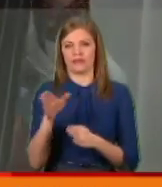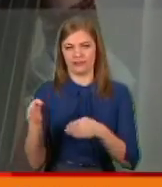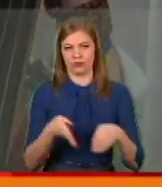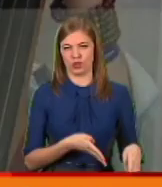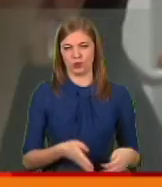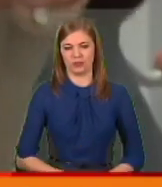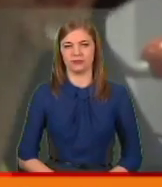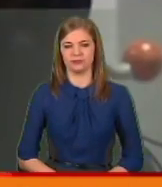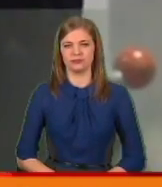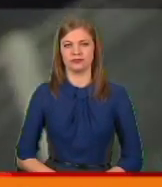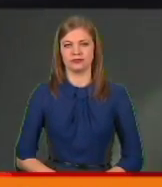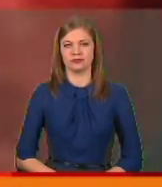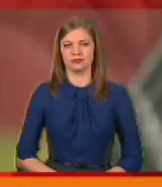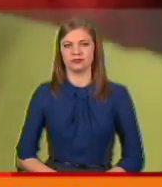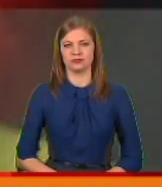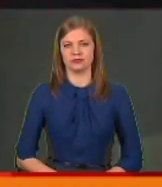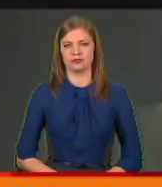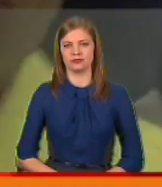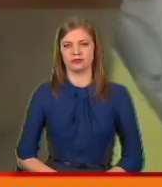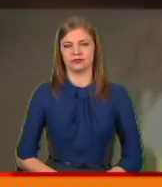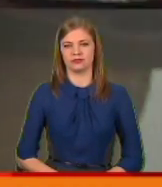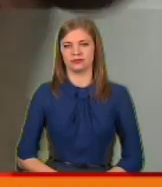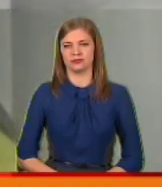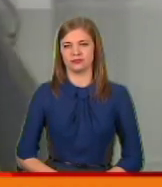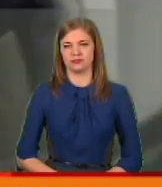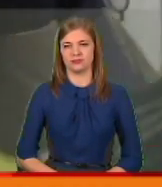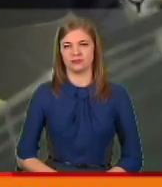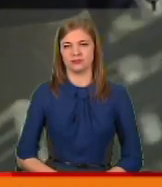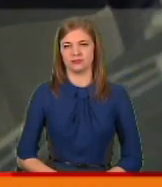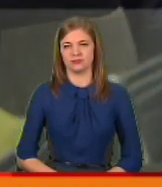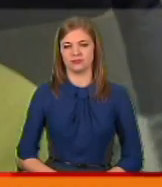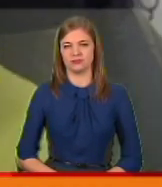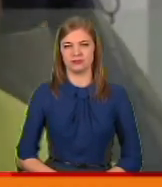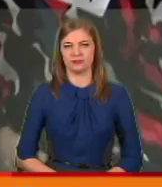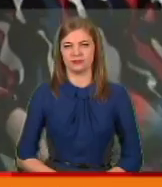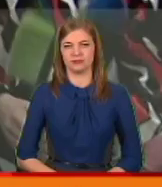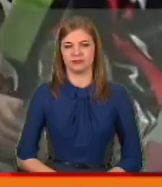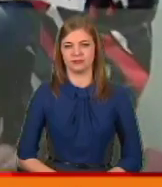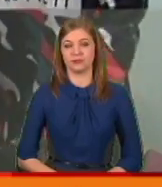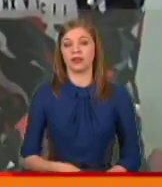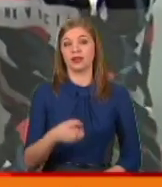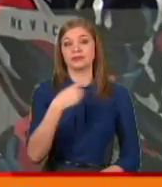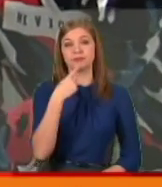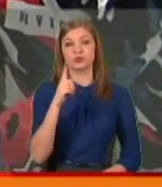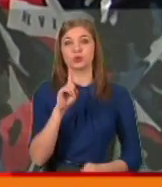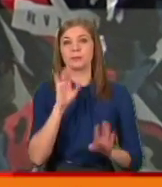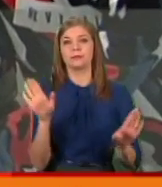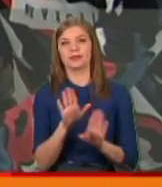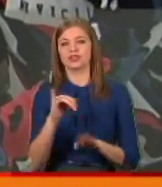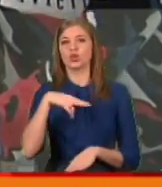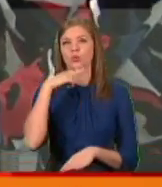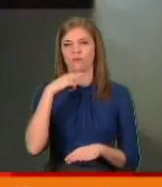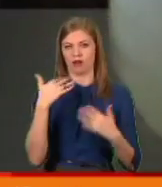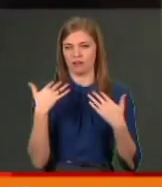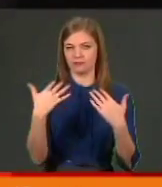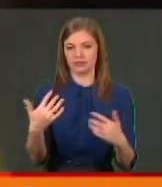коридорі. Бавілоні ми, Бавілон, туз купити, там продати. Зізнаються, пісні та увага